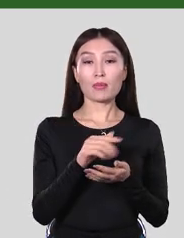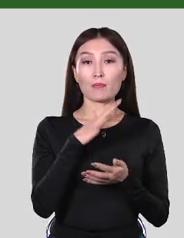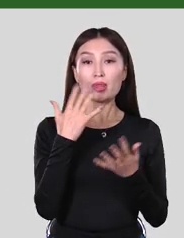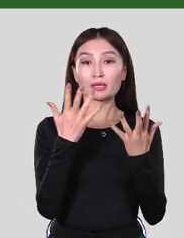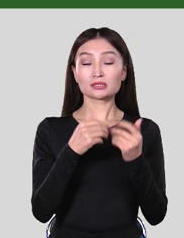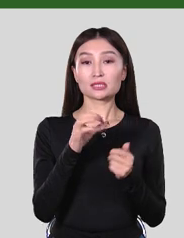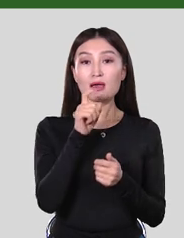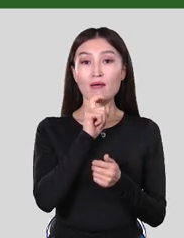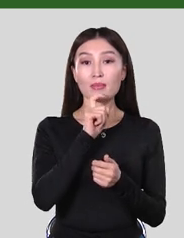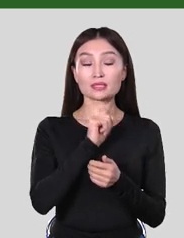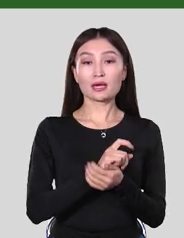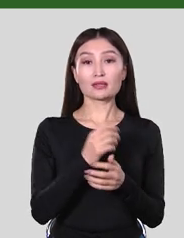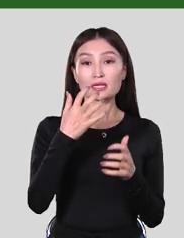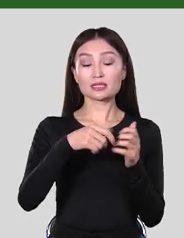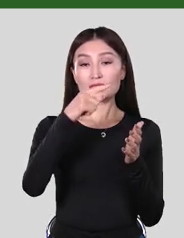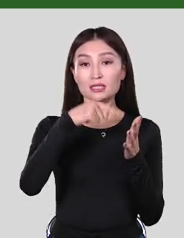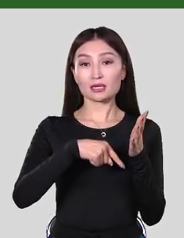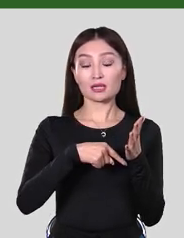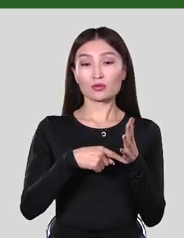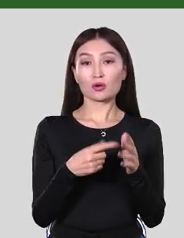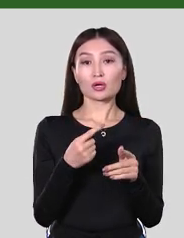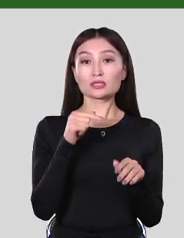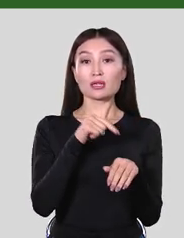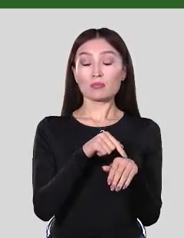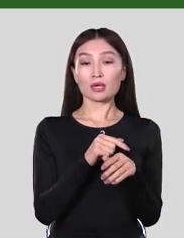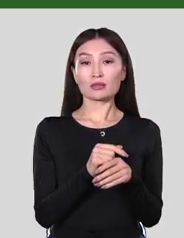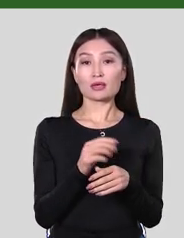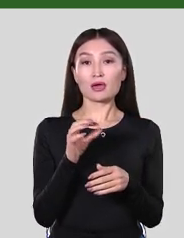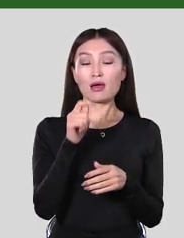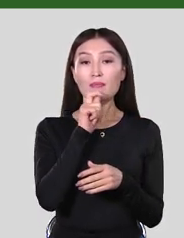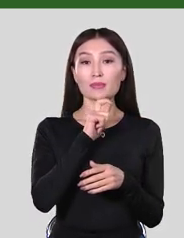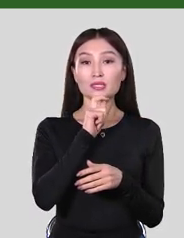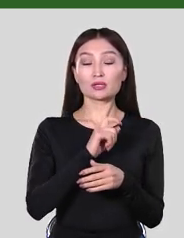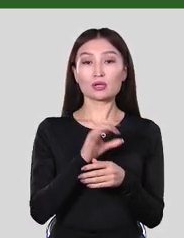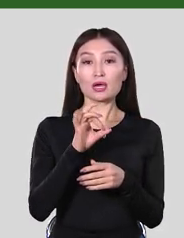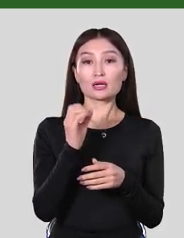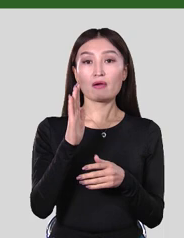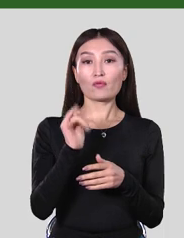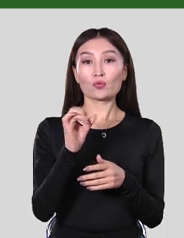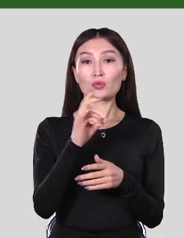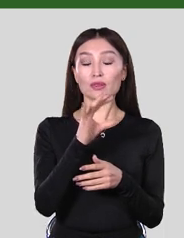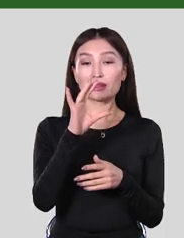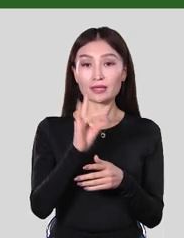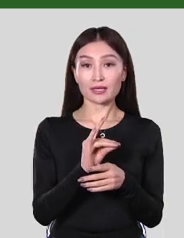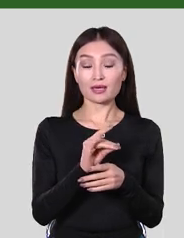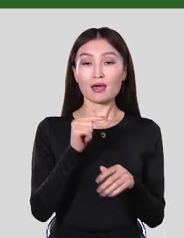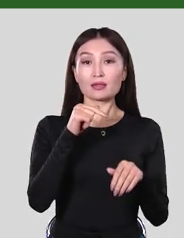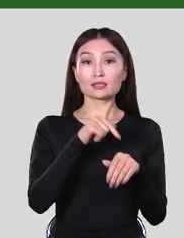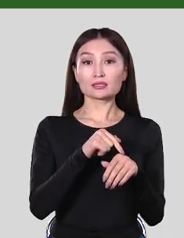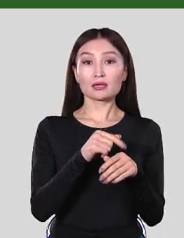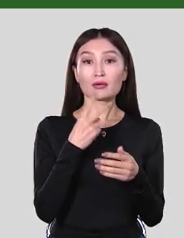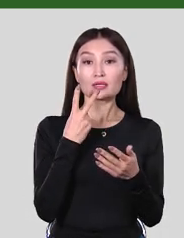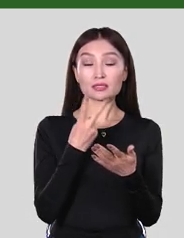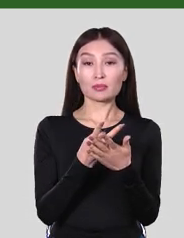Многочисленные обезьяны, среди которых особенно заметны обезьяны-ревуны. Заметны они прежде